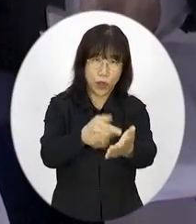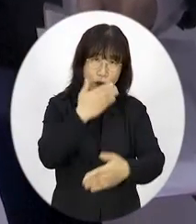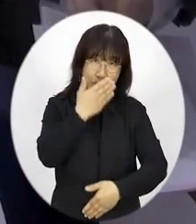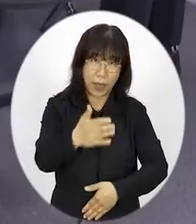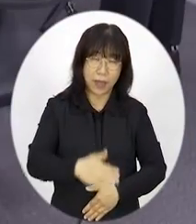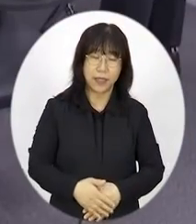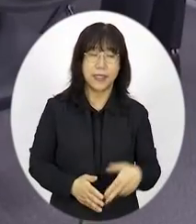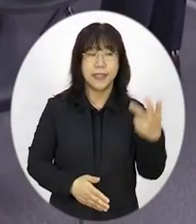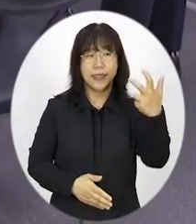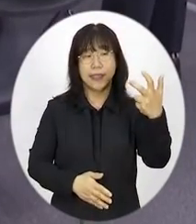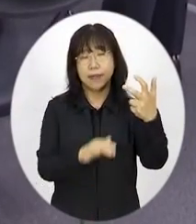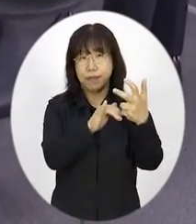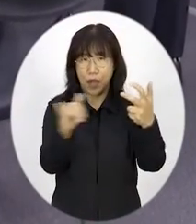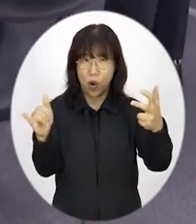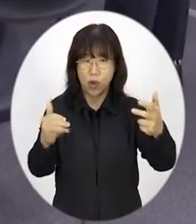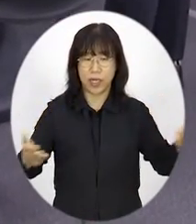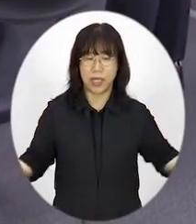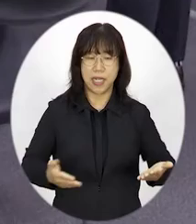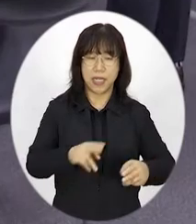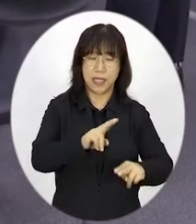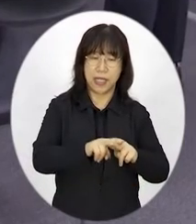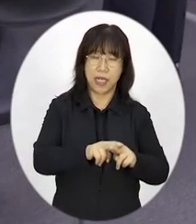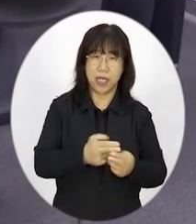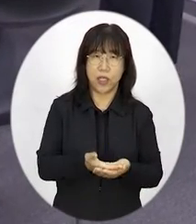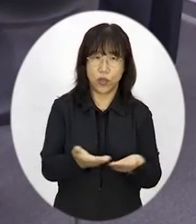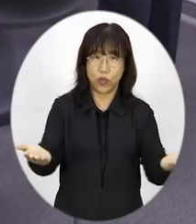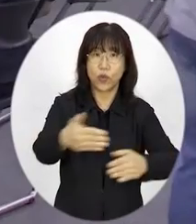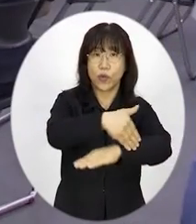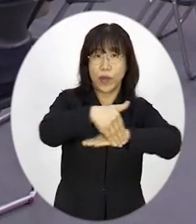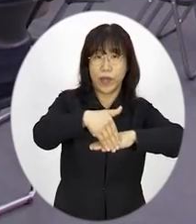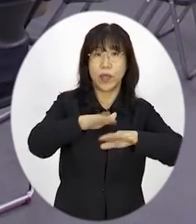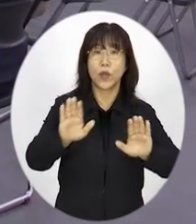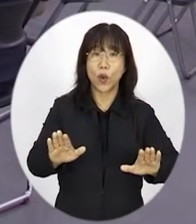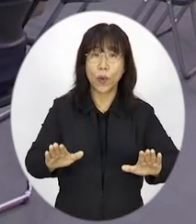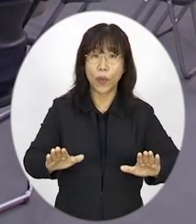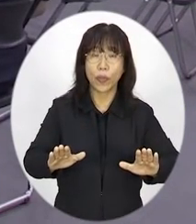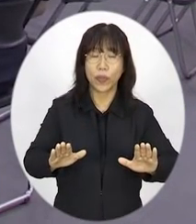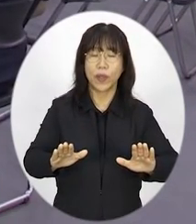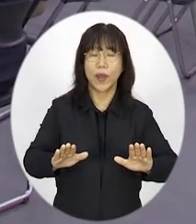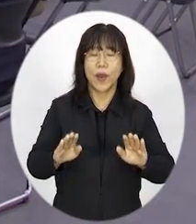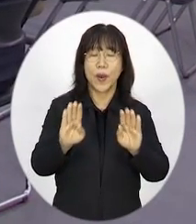현장 접수하면 되고 총 70여 명에게 일자리를 제공하게 됩니다.